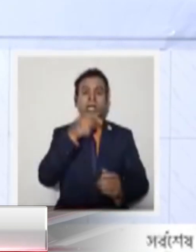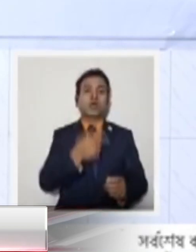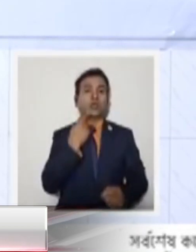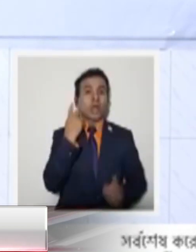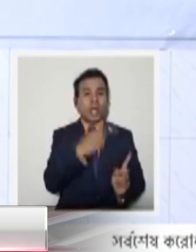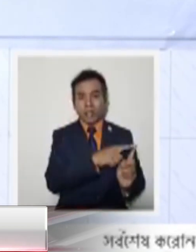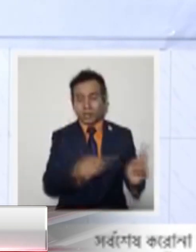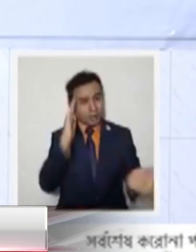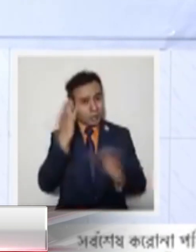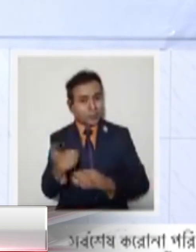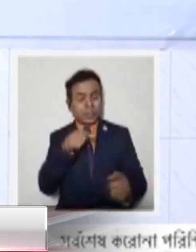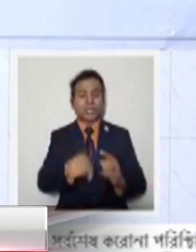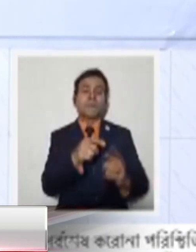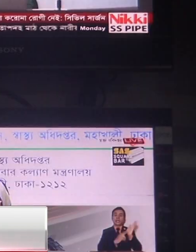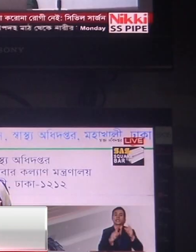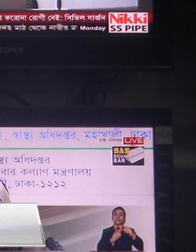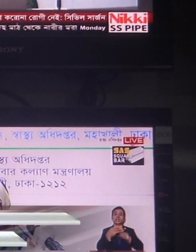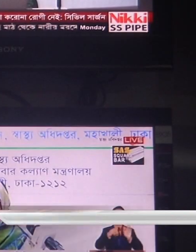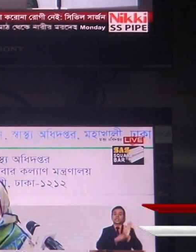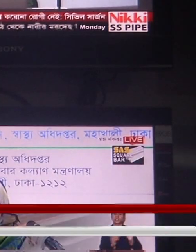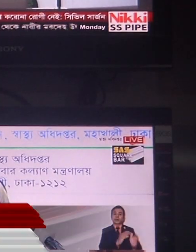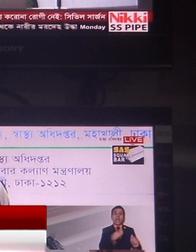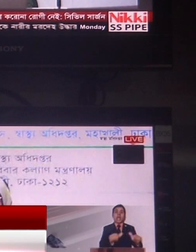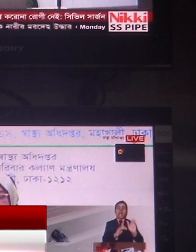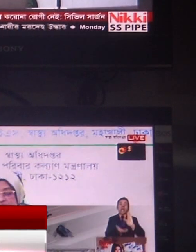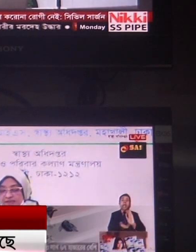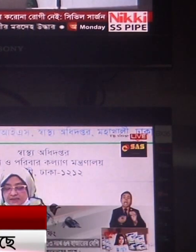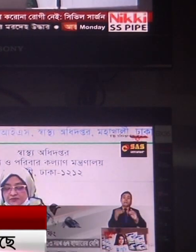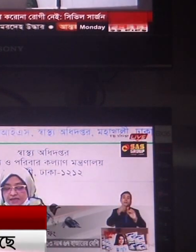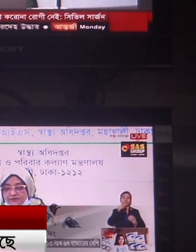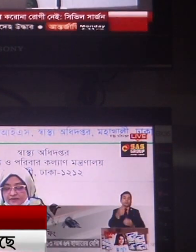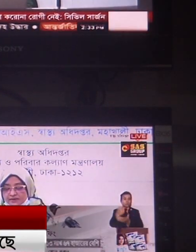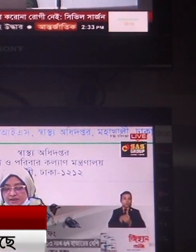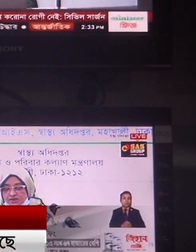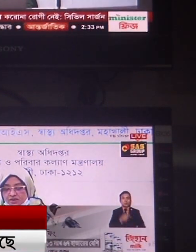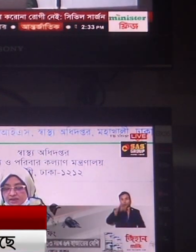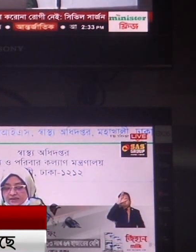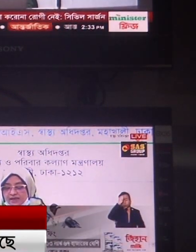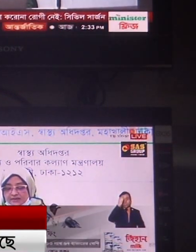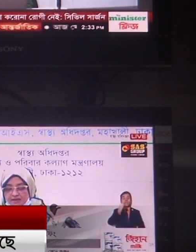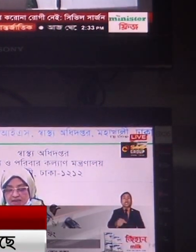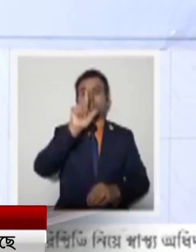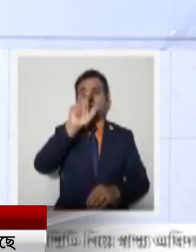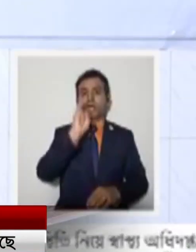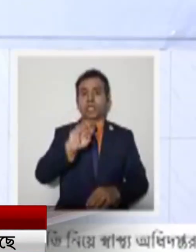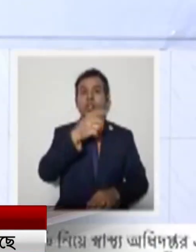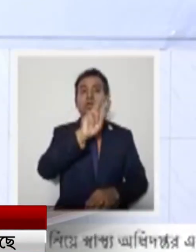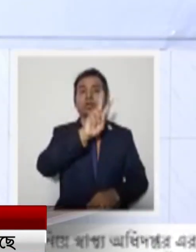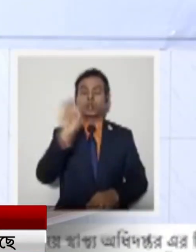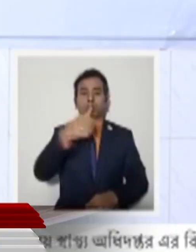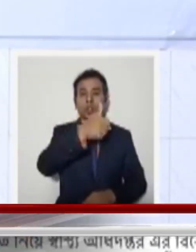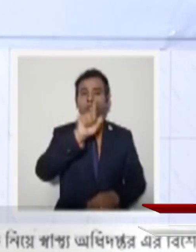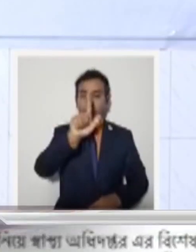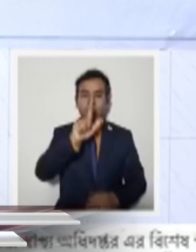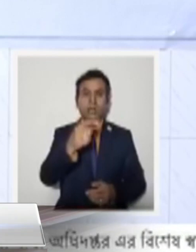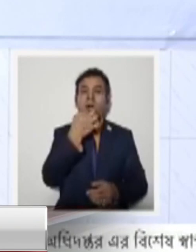মৃত্যু 239 জন। গেল 24 ঘন্টায় 7208টি নমুনা পরীক্ষা করা হয়েছে বলে জানান তিনি। 37টা ল্যাবের